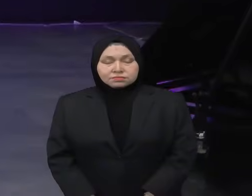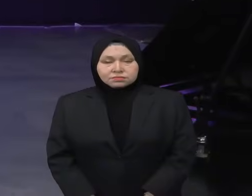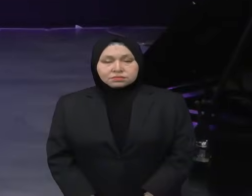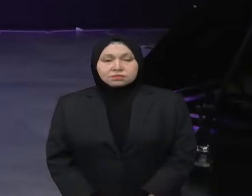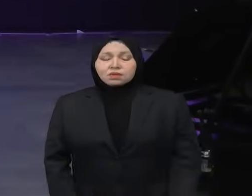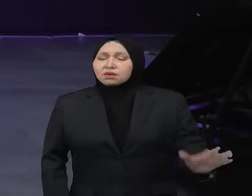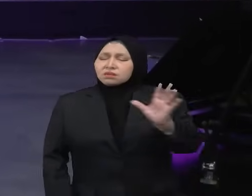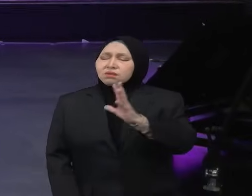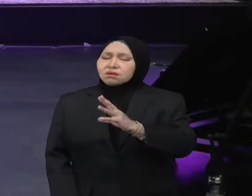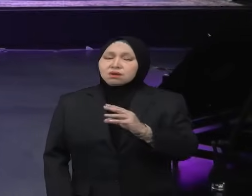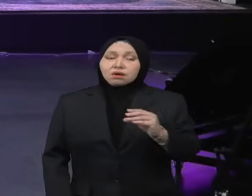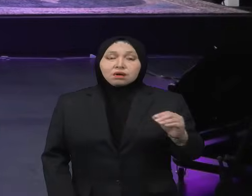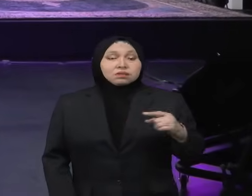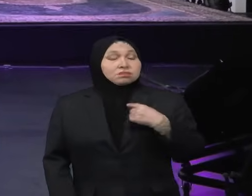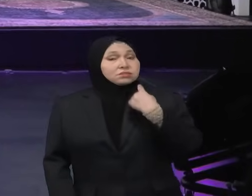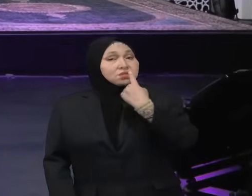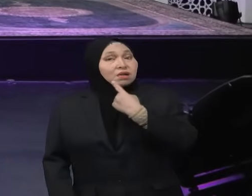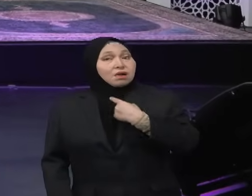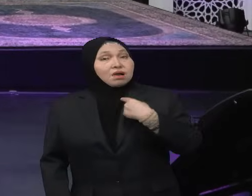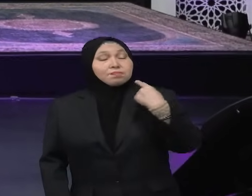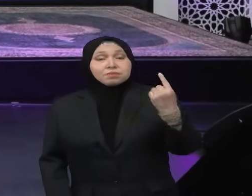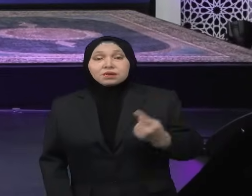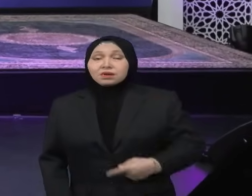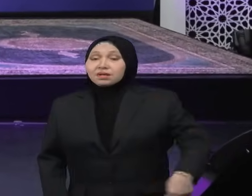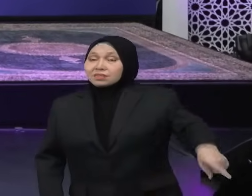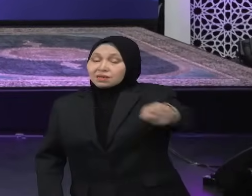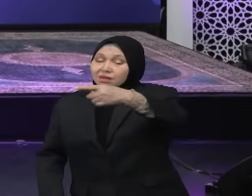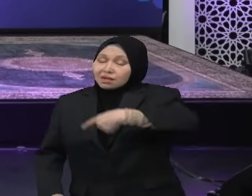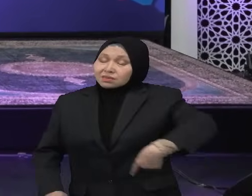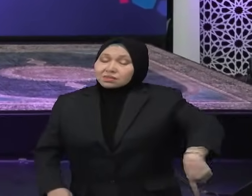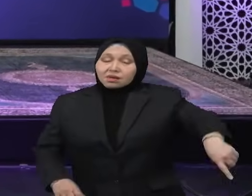العالمين. ومن لم يستطع